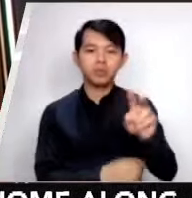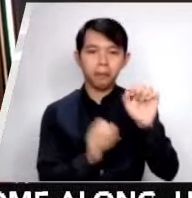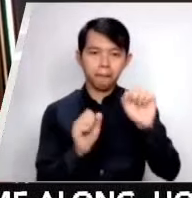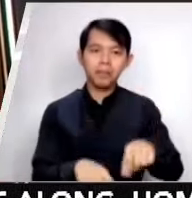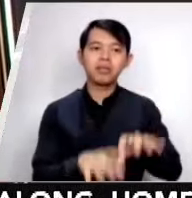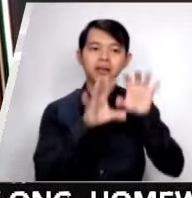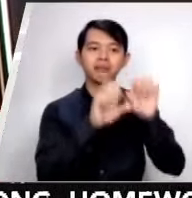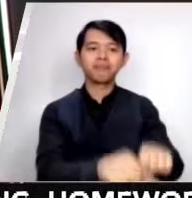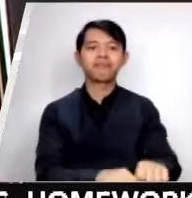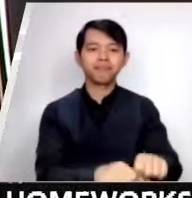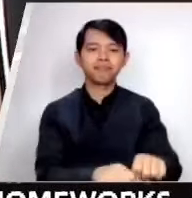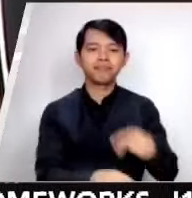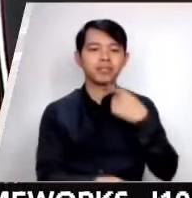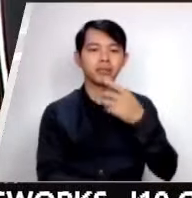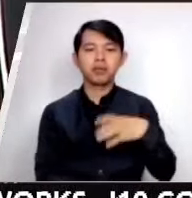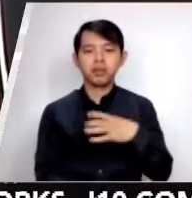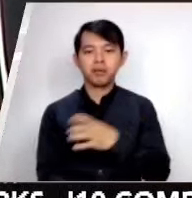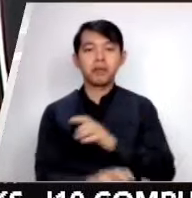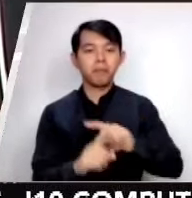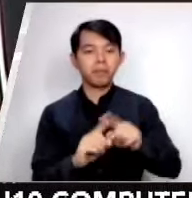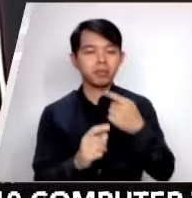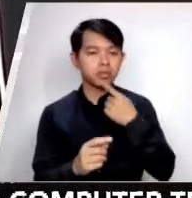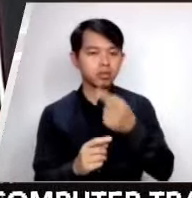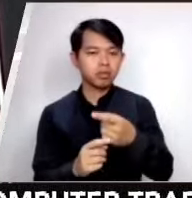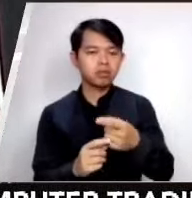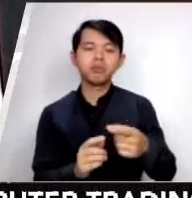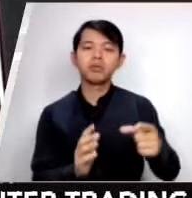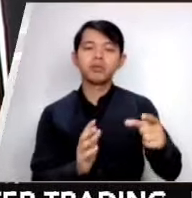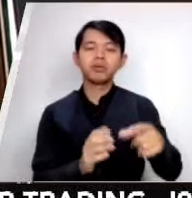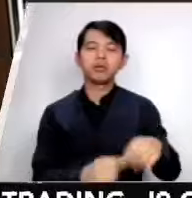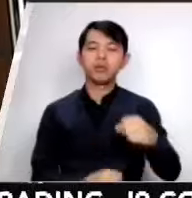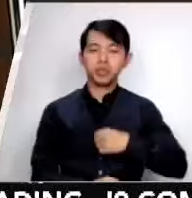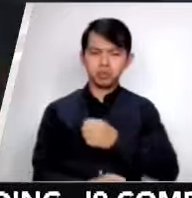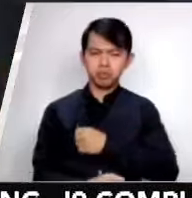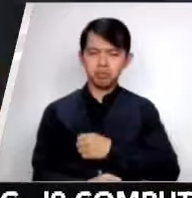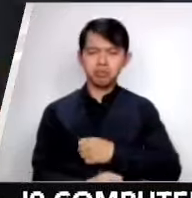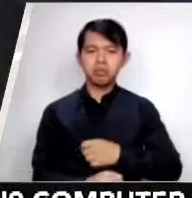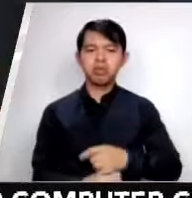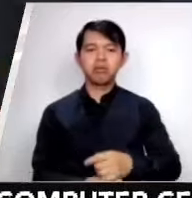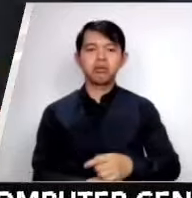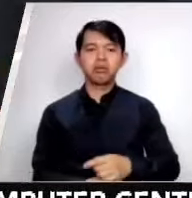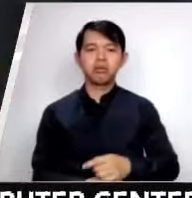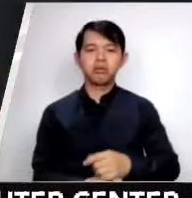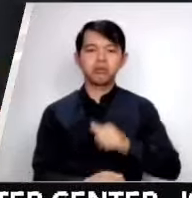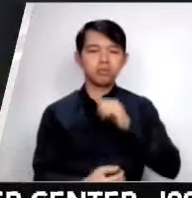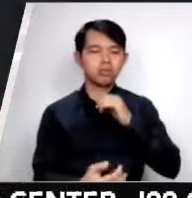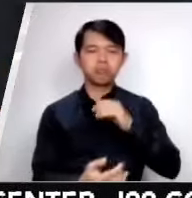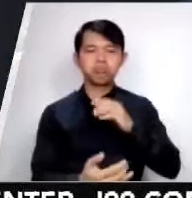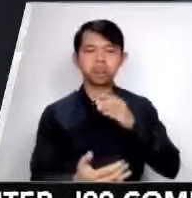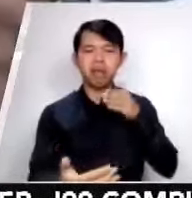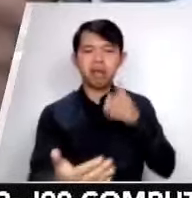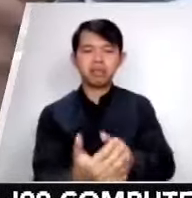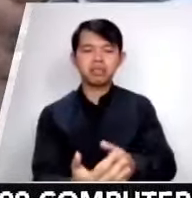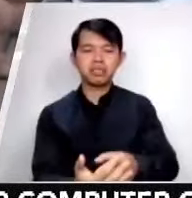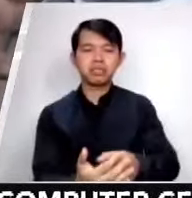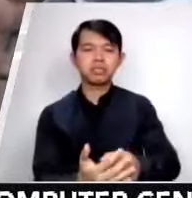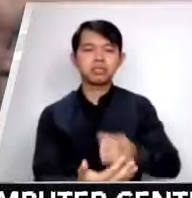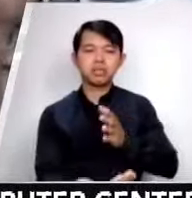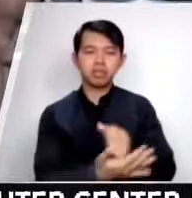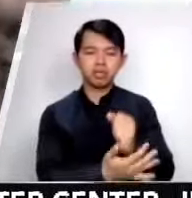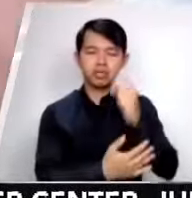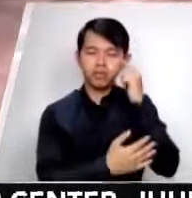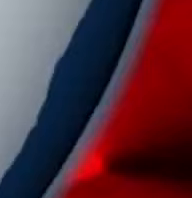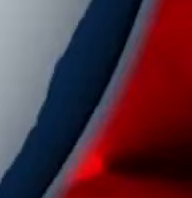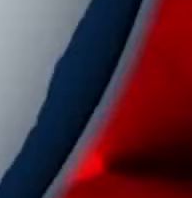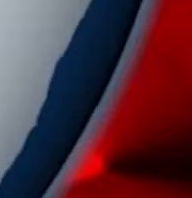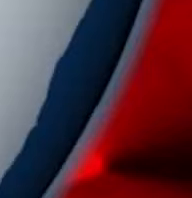Pero ayon sa isang mambabatas, paglabag yan sa kalayaan sa pamamahayag. Darlene Kay, nagbabalita para sa GMA Integrated